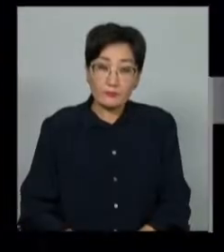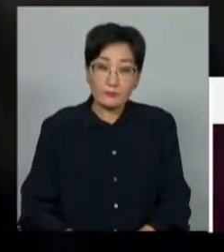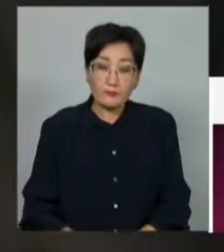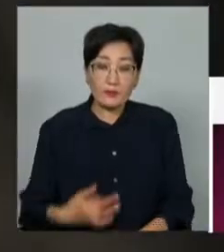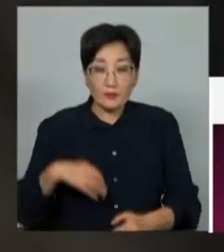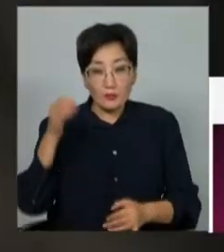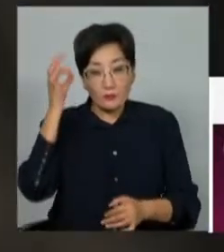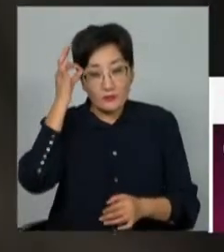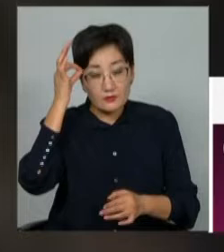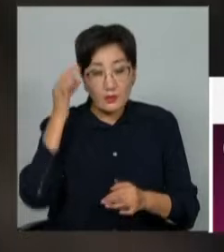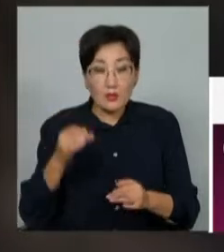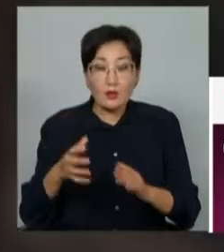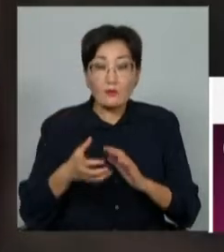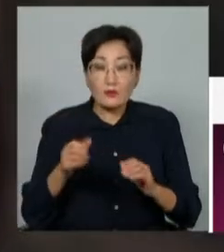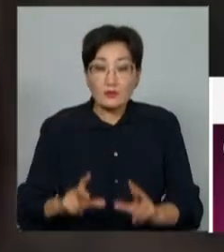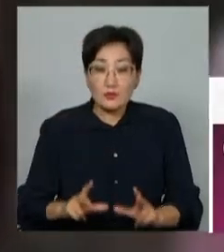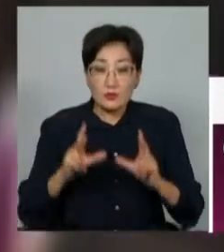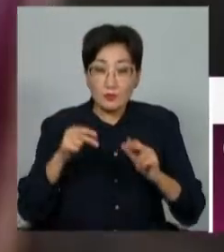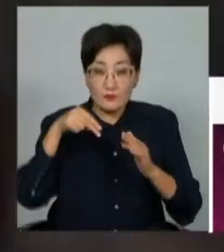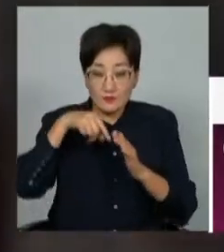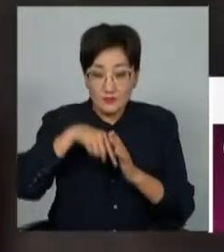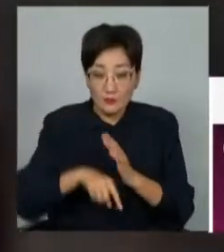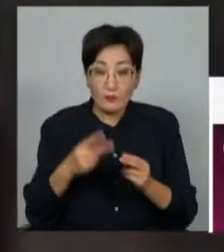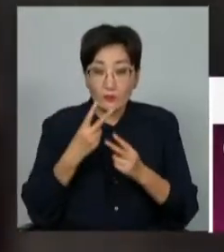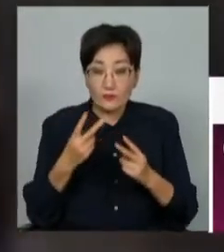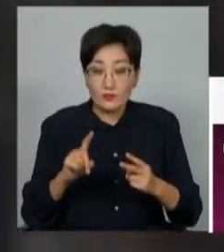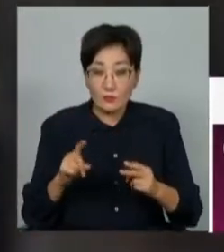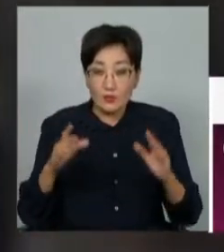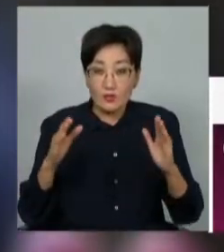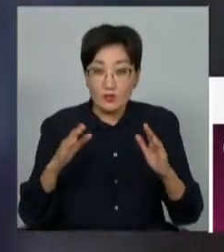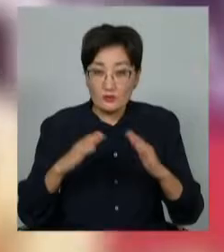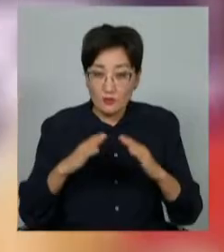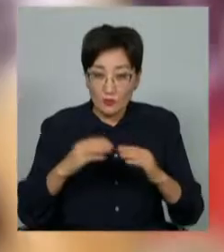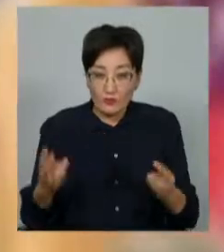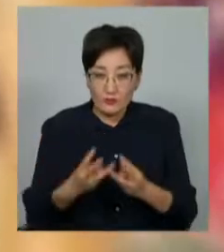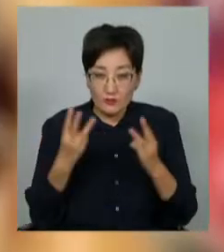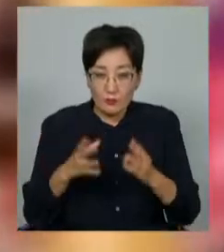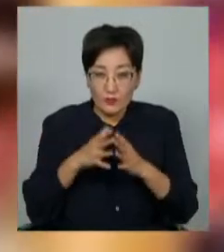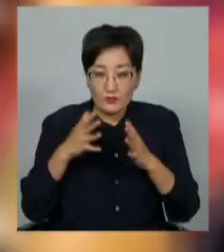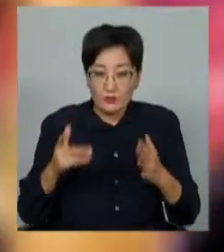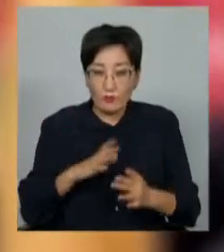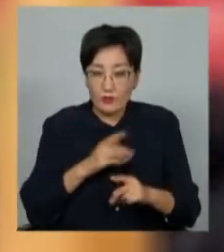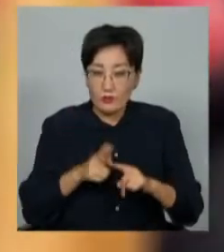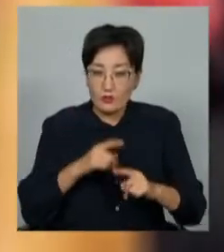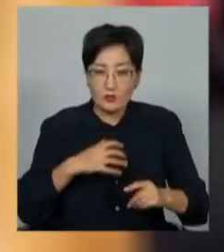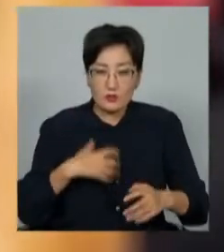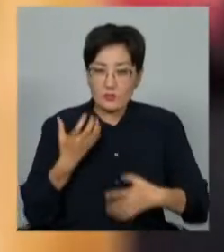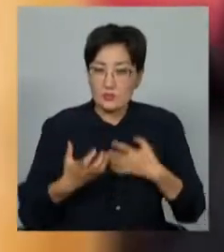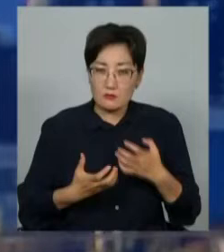Я помню, как вызвала лифт. Затем, когда я спустилась вниз, я увидела, что здание горит. Пламя было огромным. Было очень